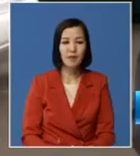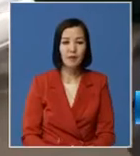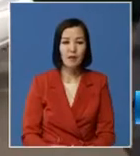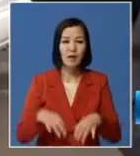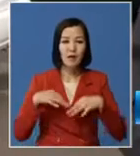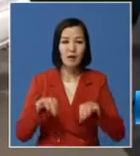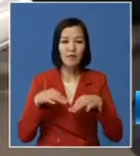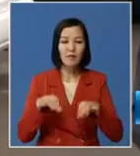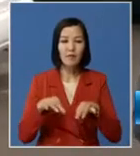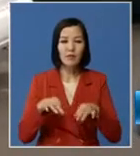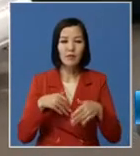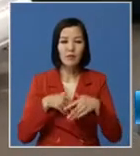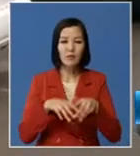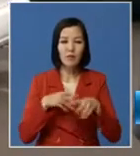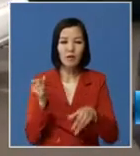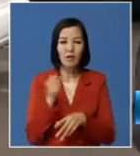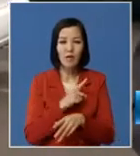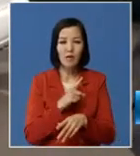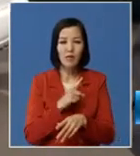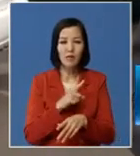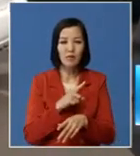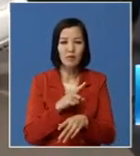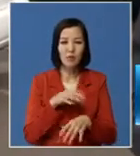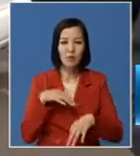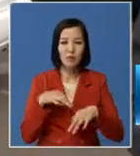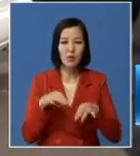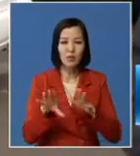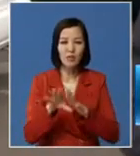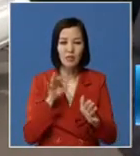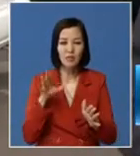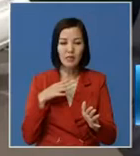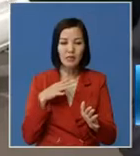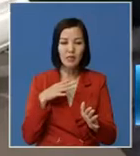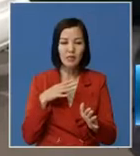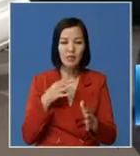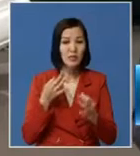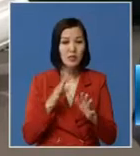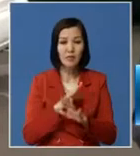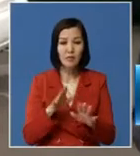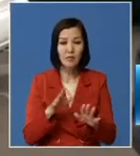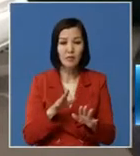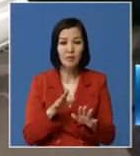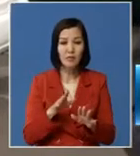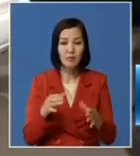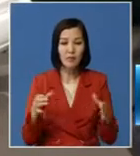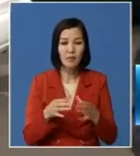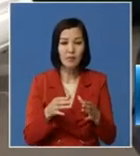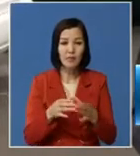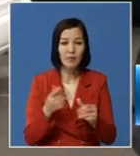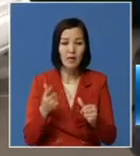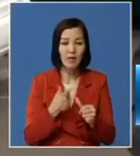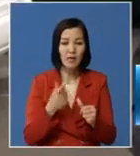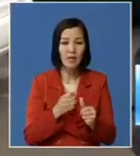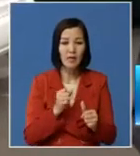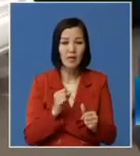Автошеруге ақ түсті көліктерді таңдаған себебіміз жайдан жай емес. Ол, білесіздер, партиямыздың аты Ақ